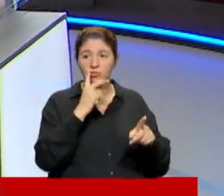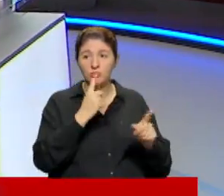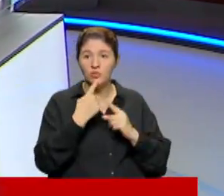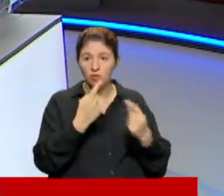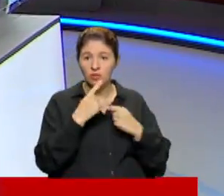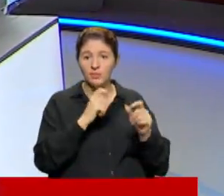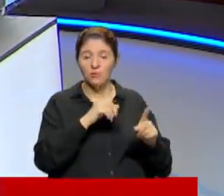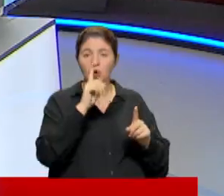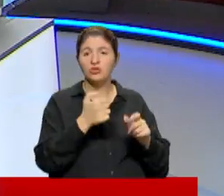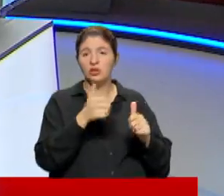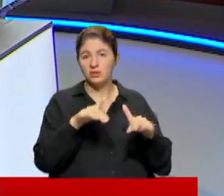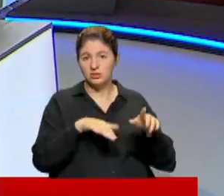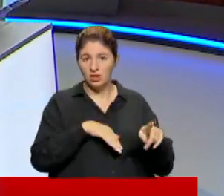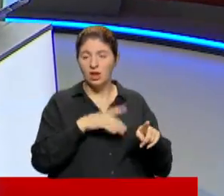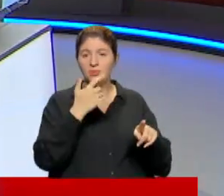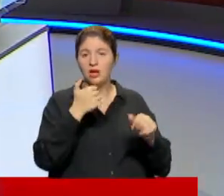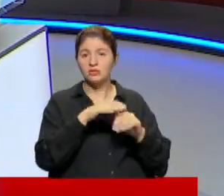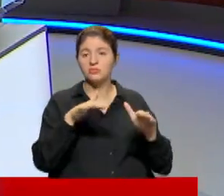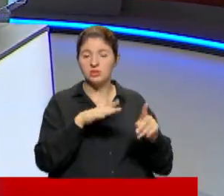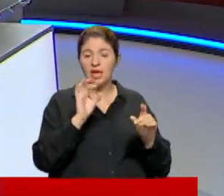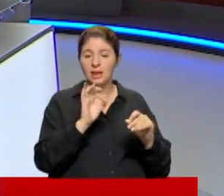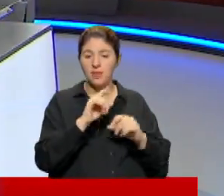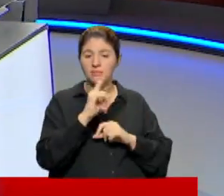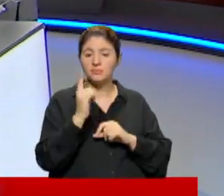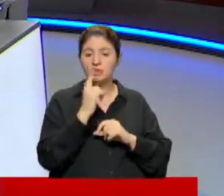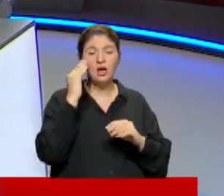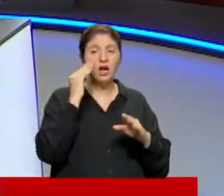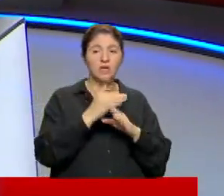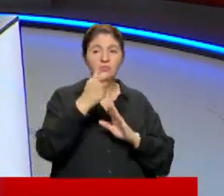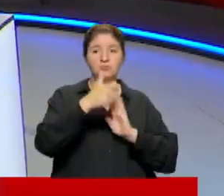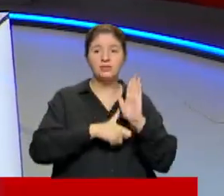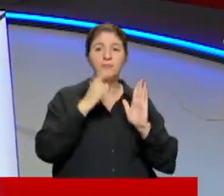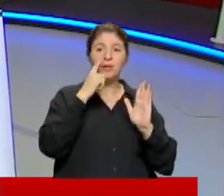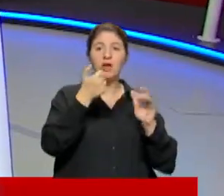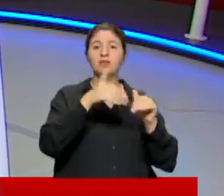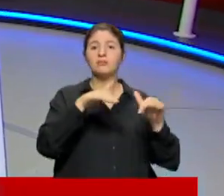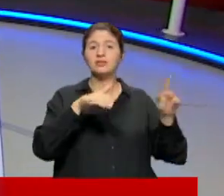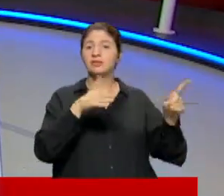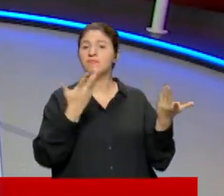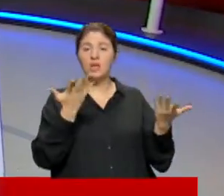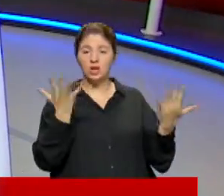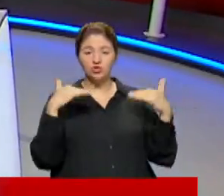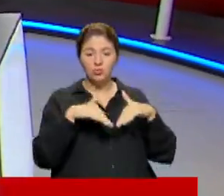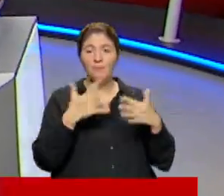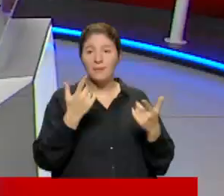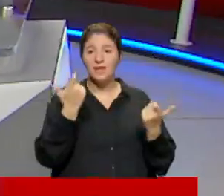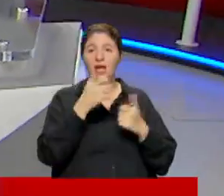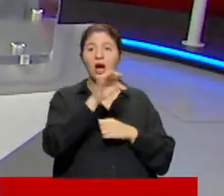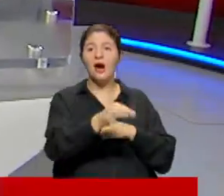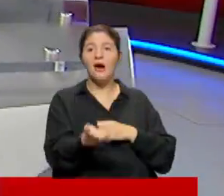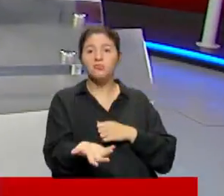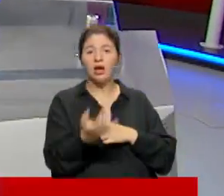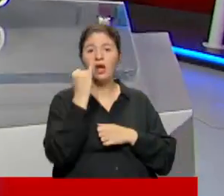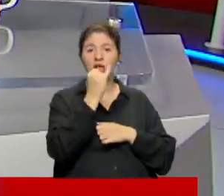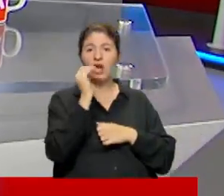konuşalım önce altılı masa bir altılı masanın hemen bir mutabakat metnine bakalım bu altılı masa Hani toplanıyor ama bir yere varmıyor